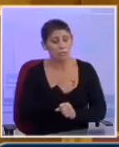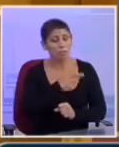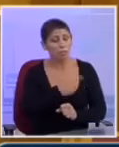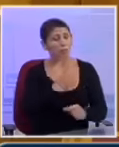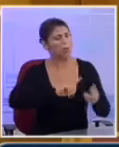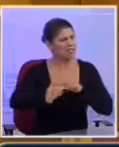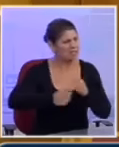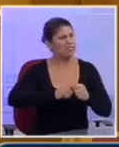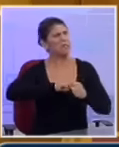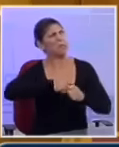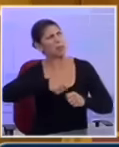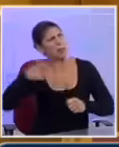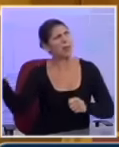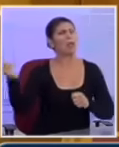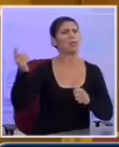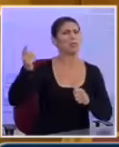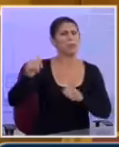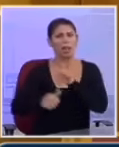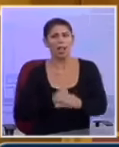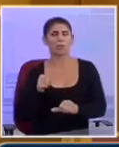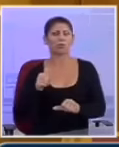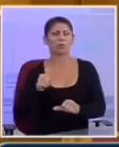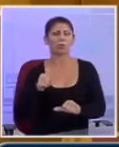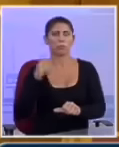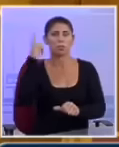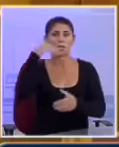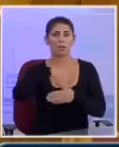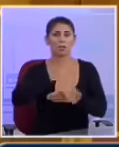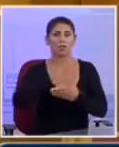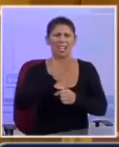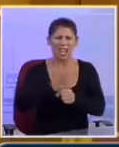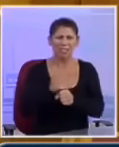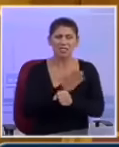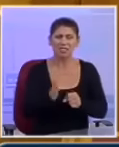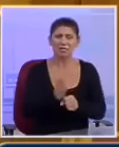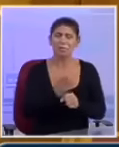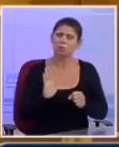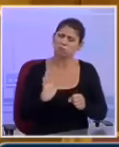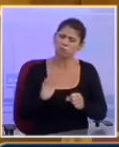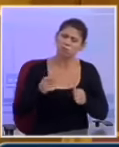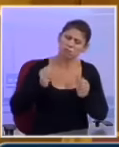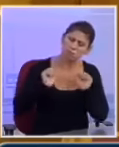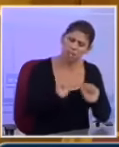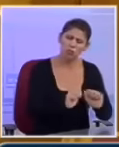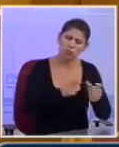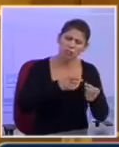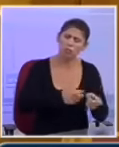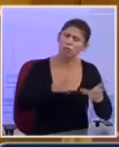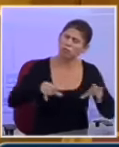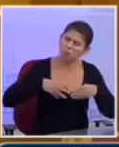οποίο βροντίξατε και καταστρέψατε σε μια νύχτα μέσα. Πιεζόμενος, εκβιαζόμενος, τα δέχομαι